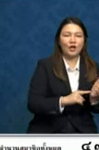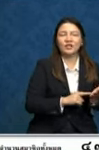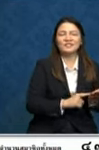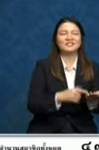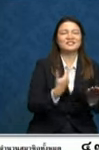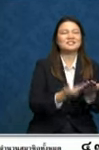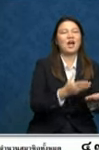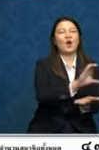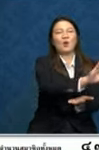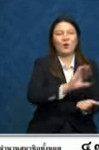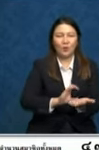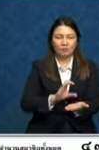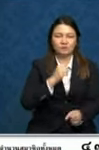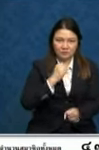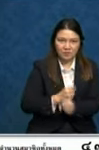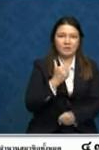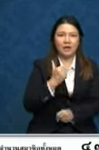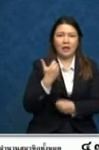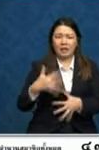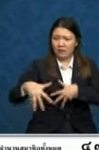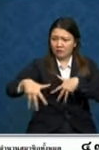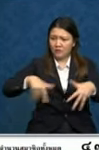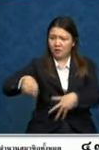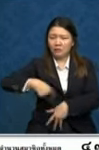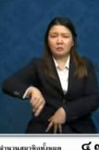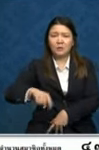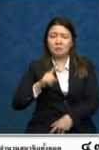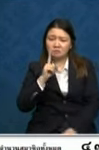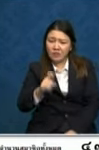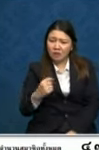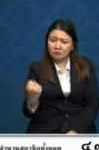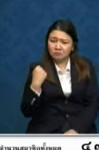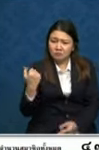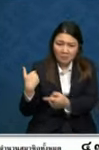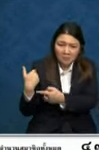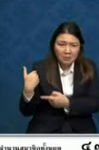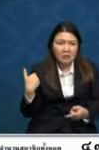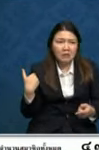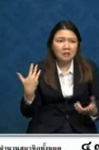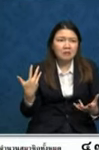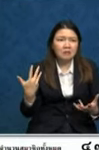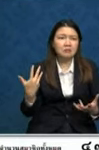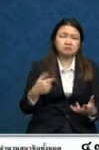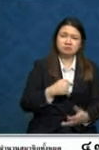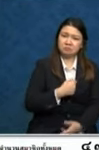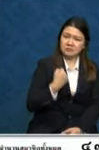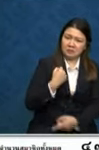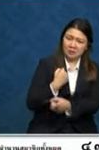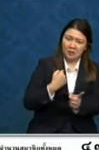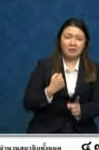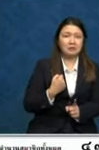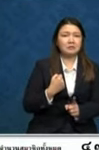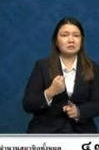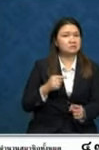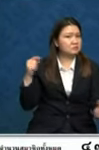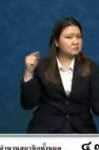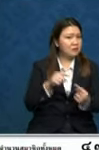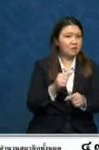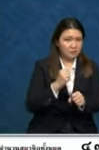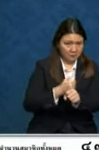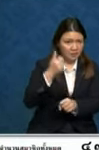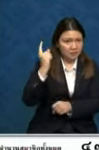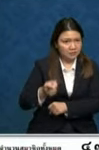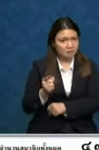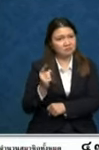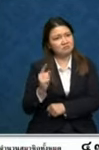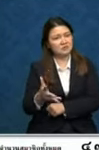ของงบประมาณได้แล้วประชาชนคนไทยรู้สึกมีความมั่นคงปลอดภัยในชีวิตและทรัพย์สินมากขึ้นตามพันธกิจของท่านหรือไม่หรือจ